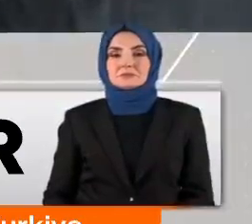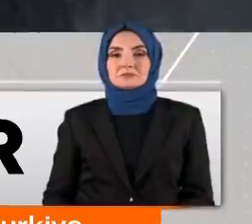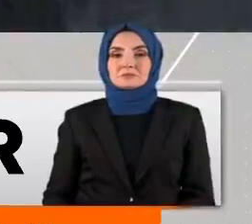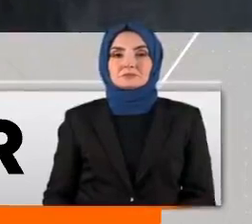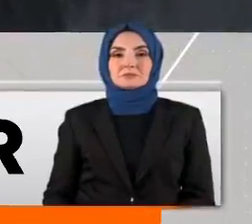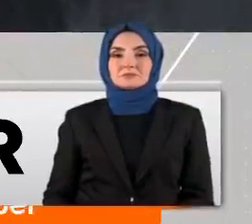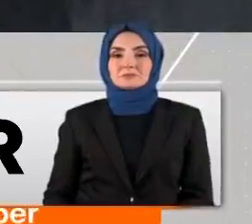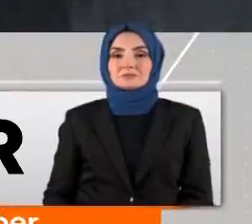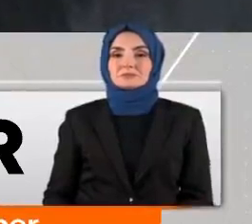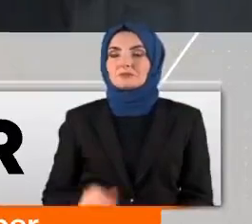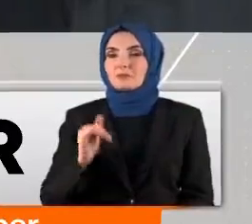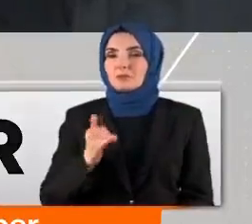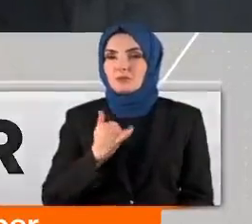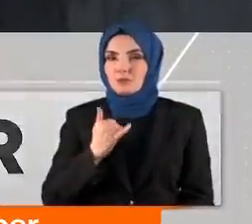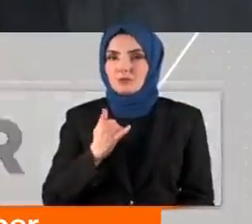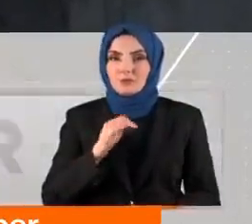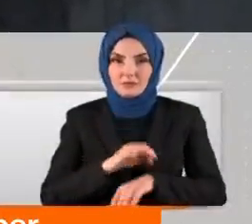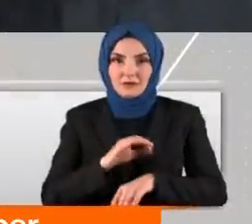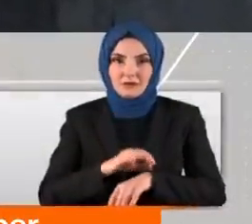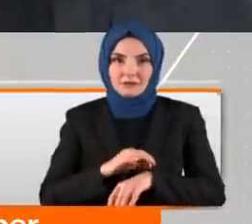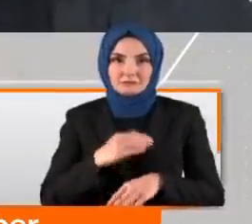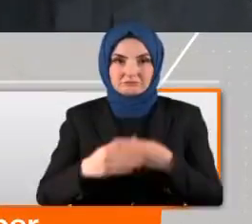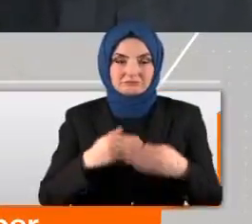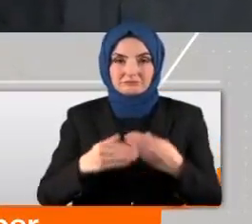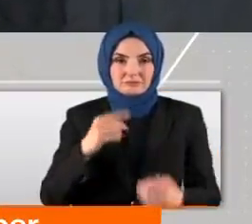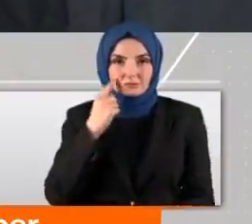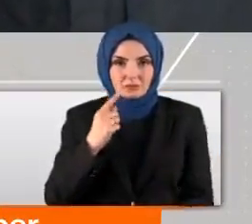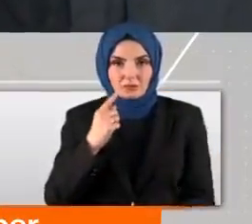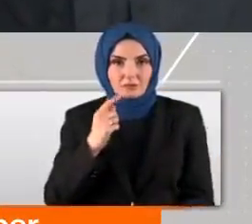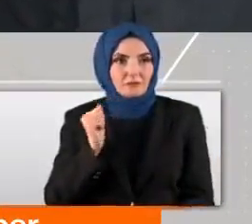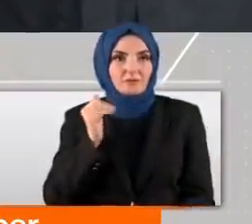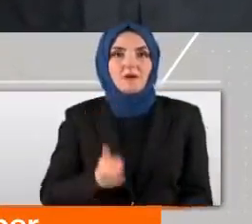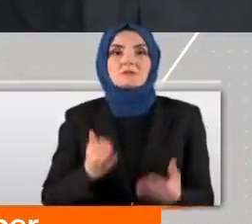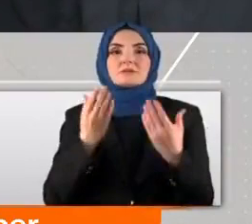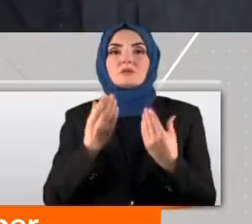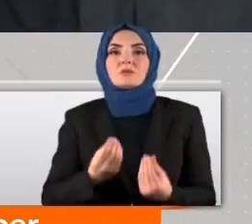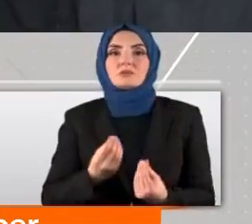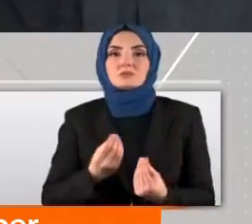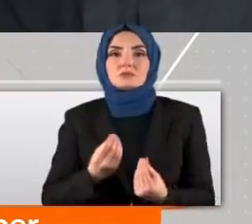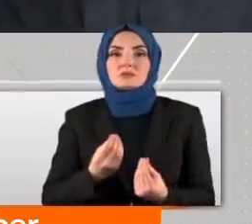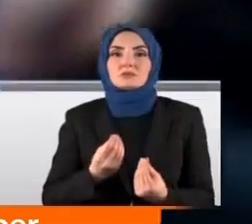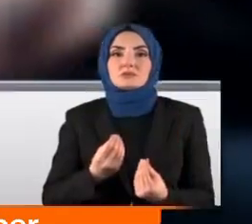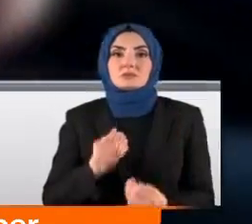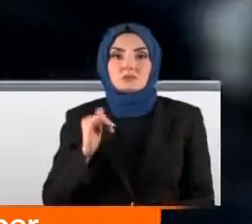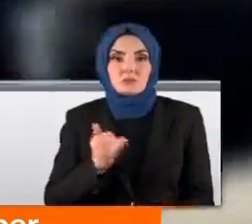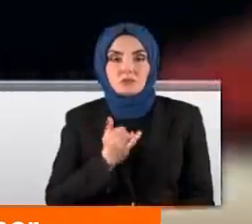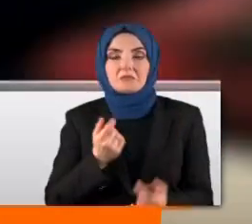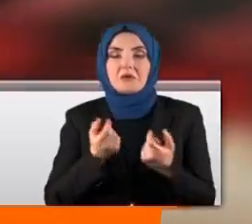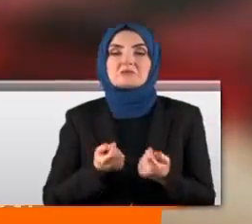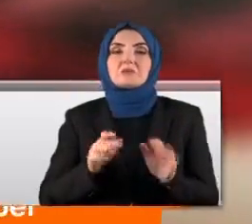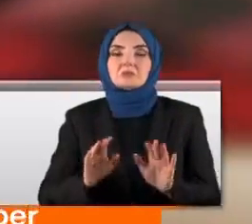yoğunluk her geçen dakikada artıyor Muhtemelen birçok insan aynı ortak otobüsü beklediği için yoğunluk burada azalmıyor